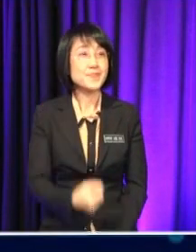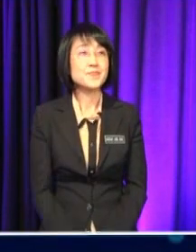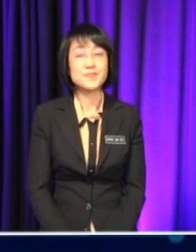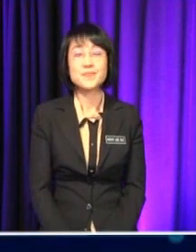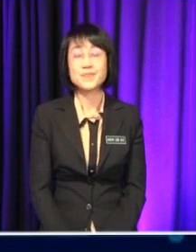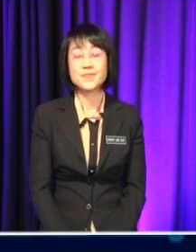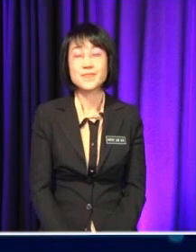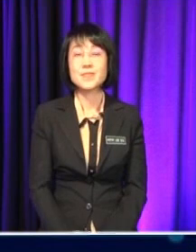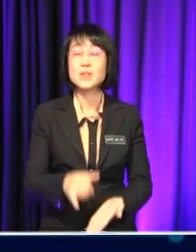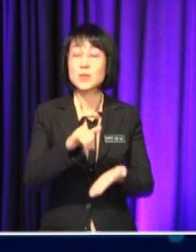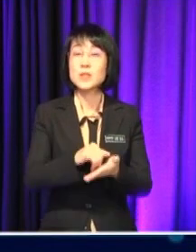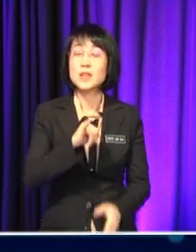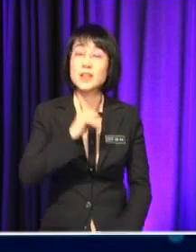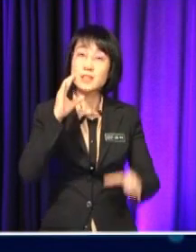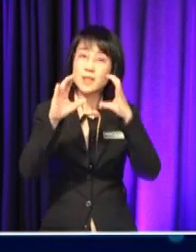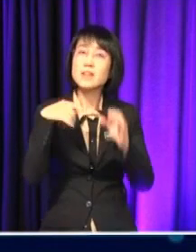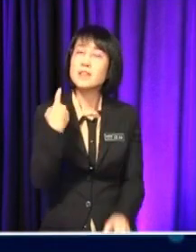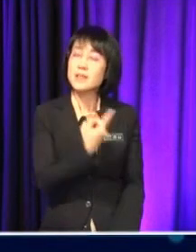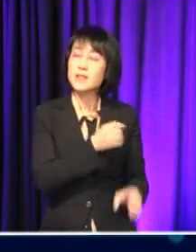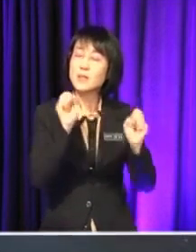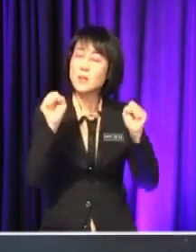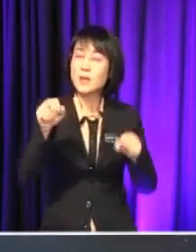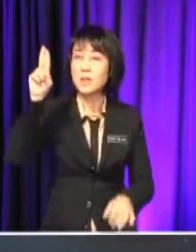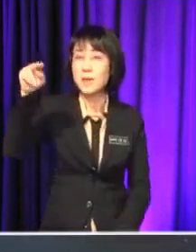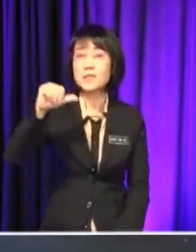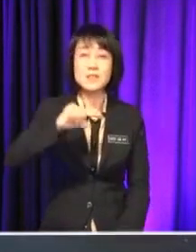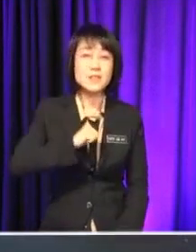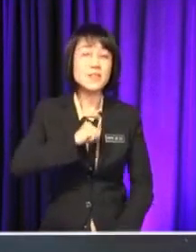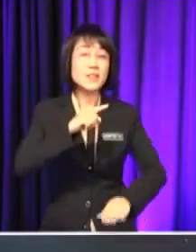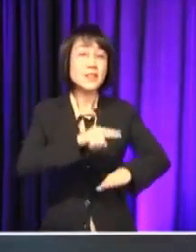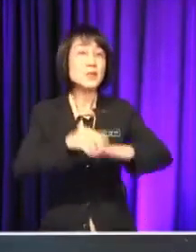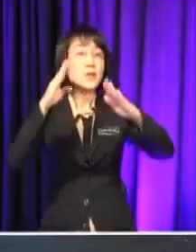pada awal-awal kita boleh pasang sendiri di rumah